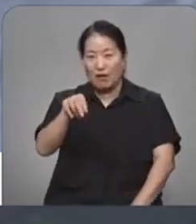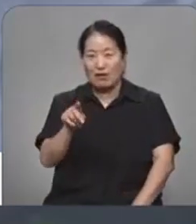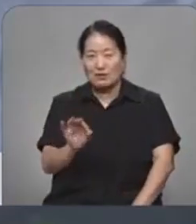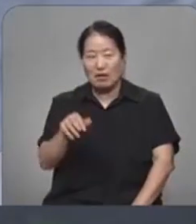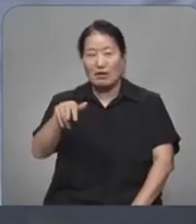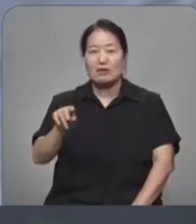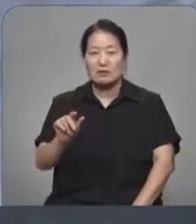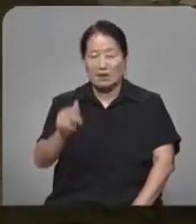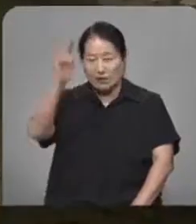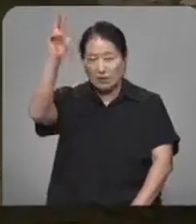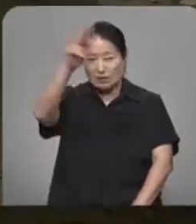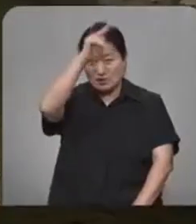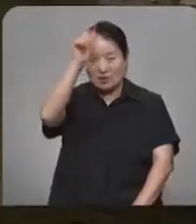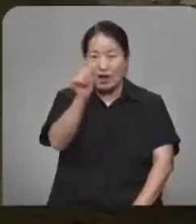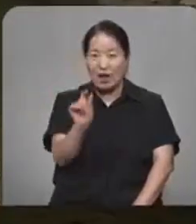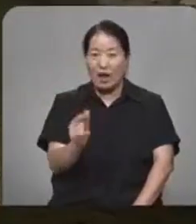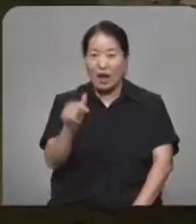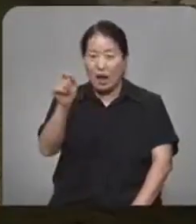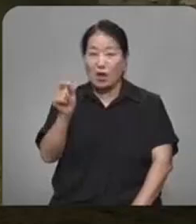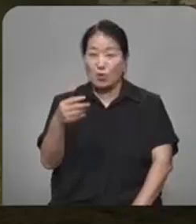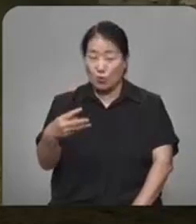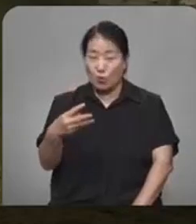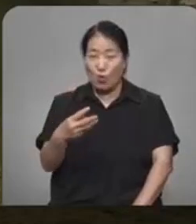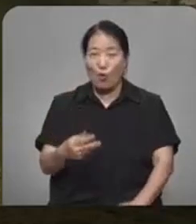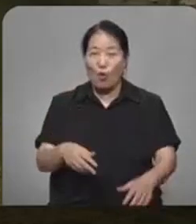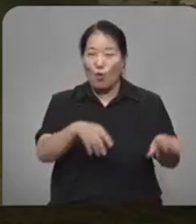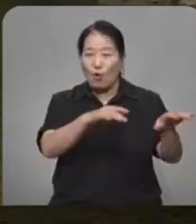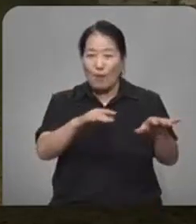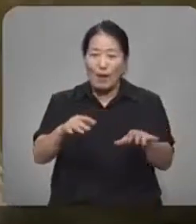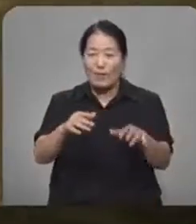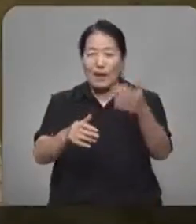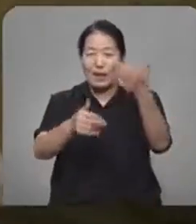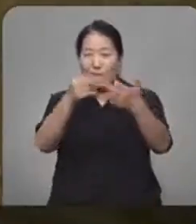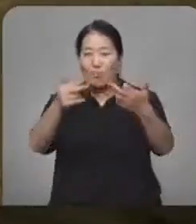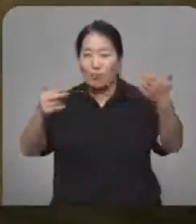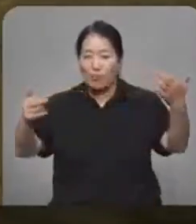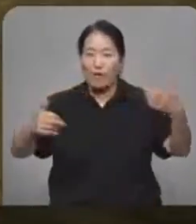등 물과 산을 동시에 즐길 수 있는 이런 계곡